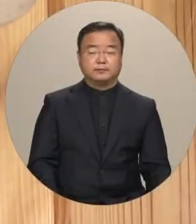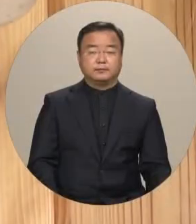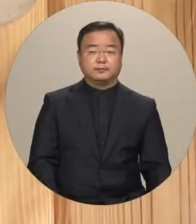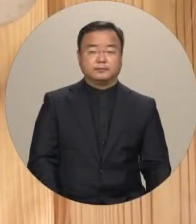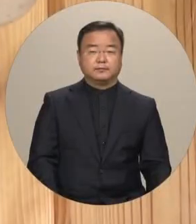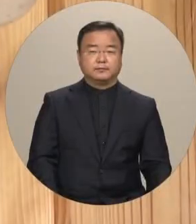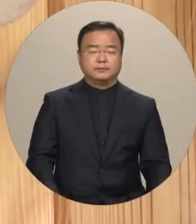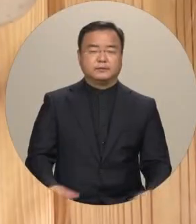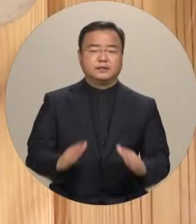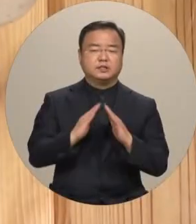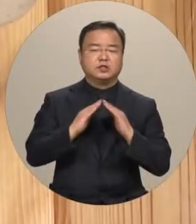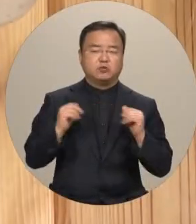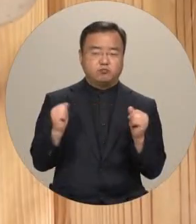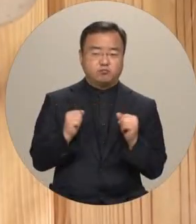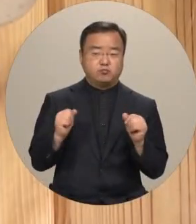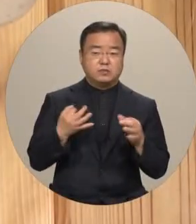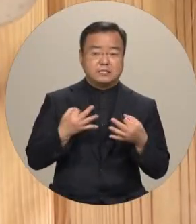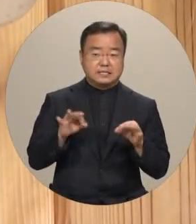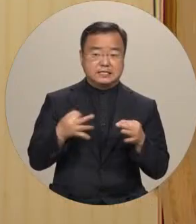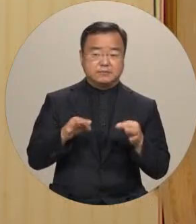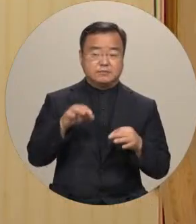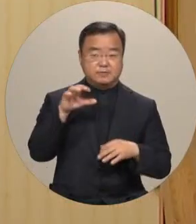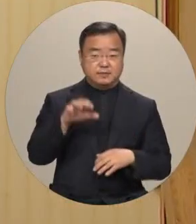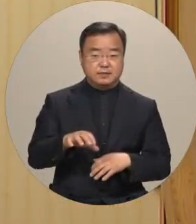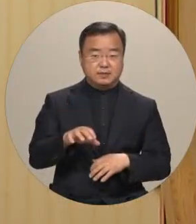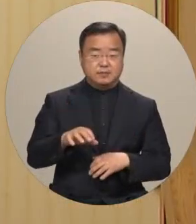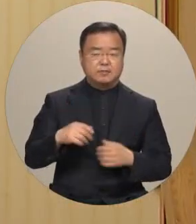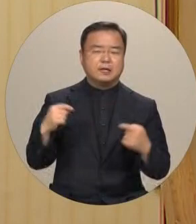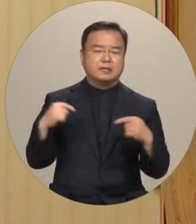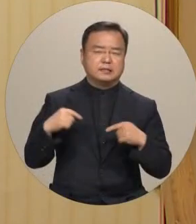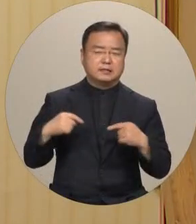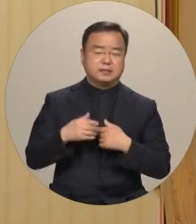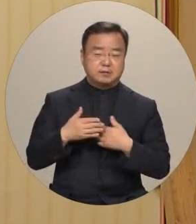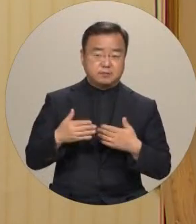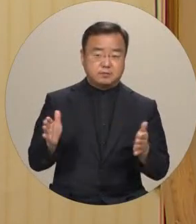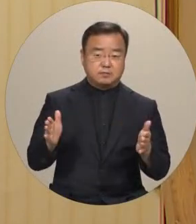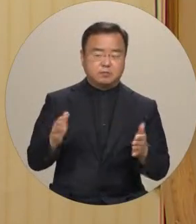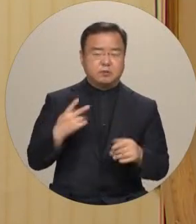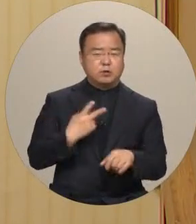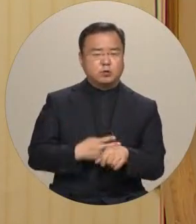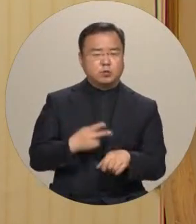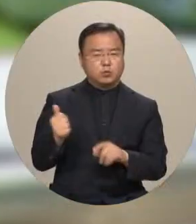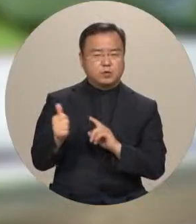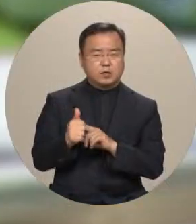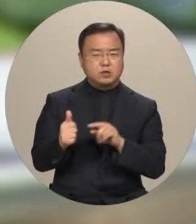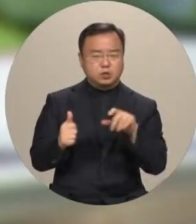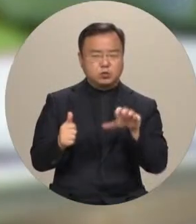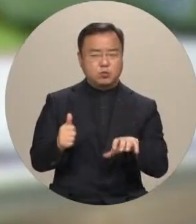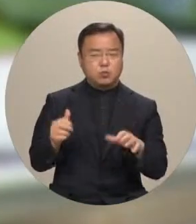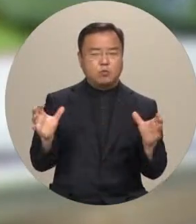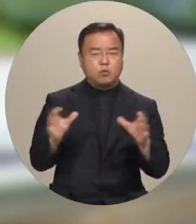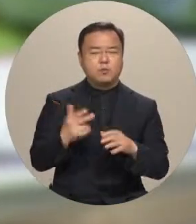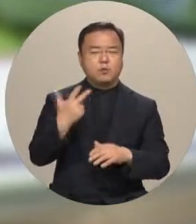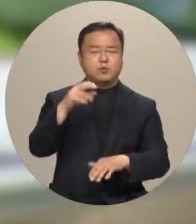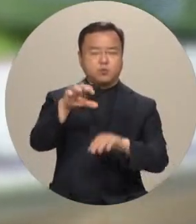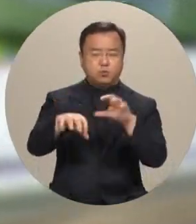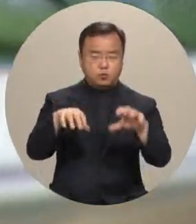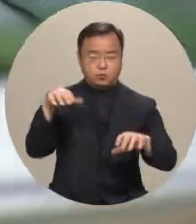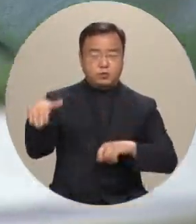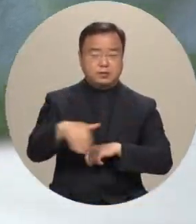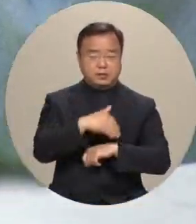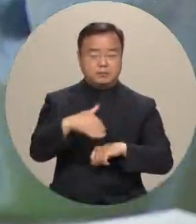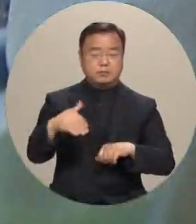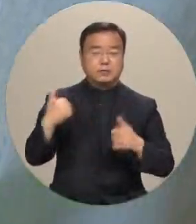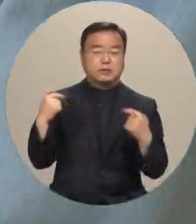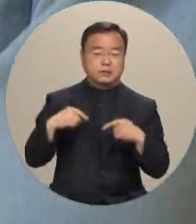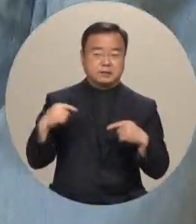전북 김제의 한 중학교 상담실. 김하영 교사는 이곳을 포함해 모두 7개 학교에서 학생 상담을 맡고 있습니다.